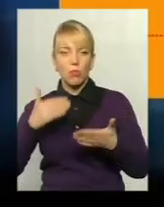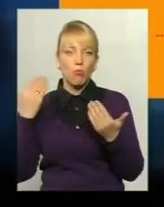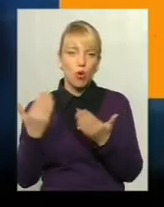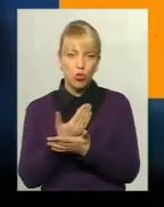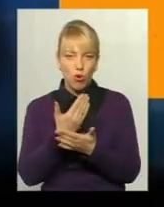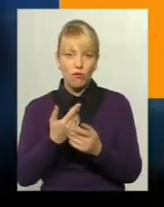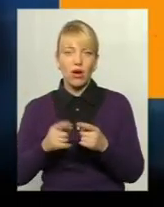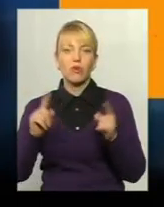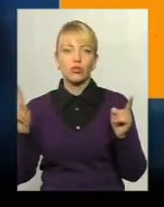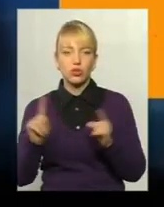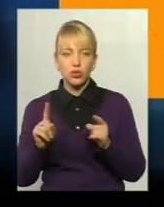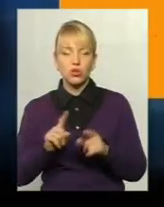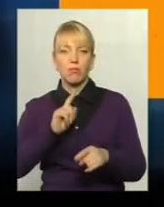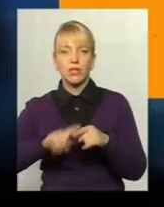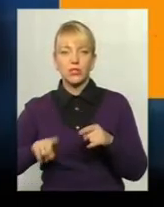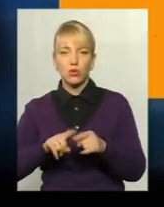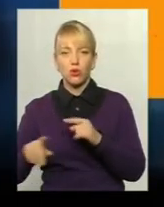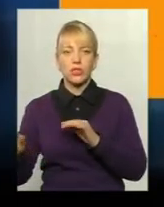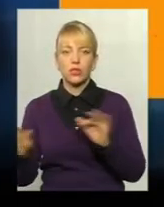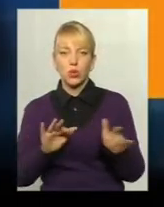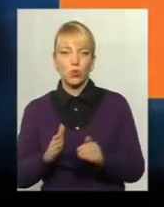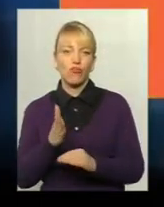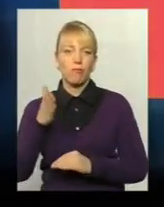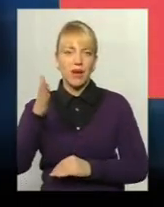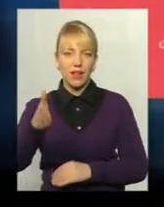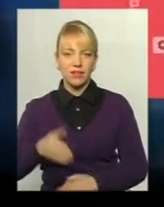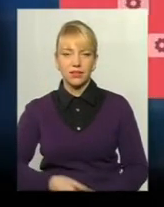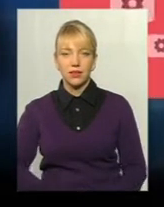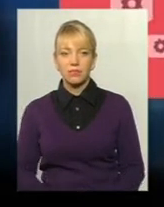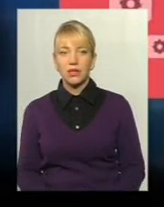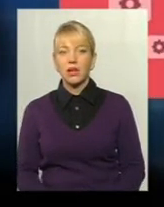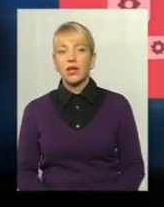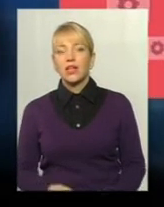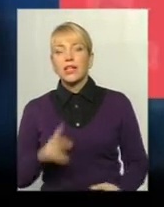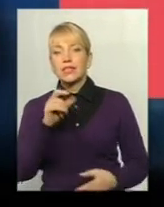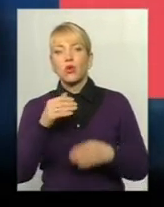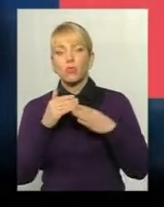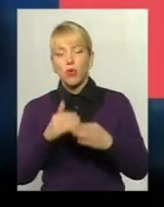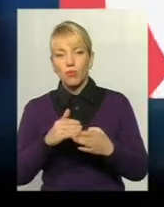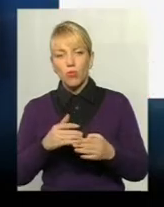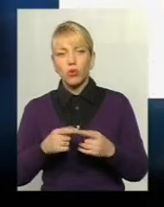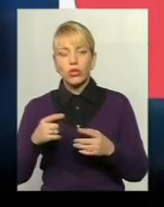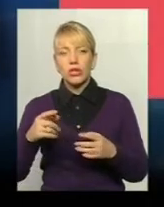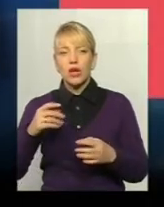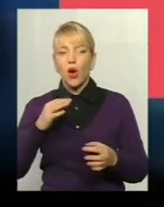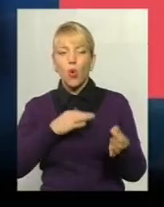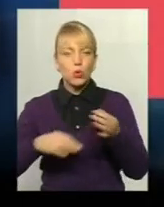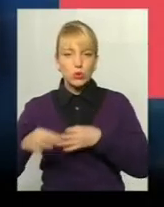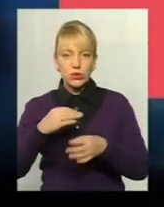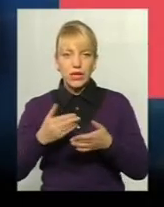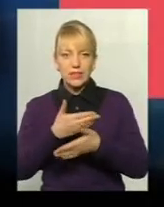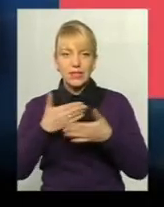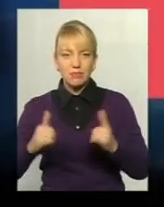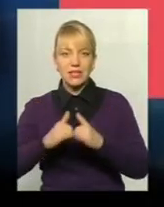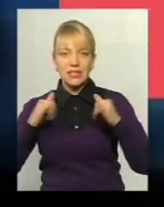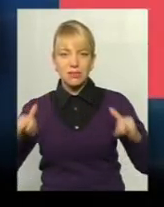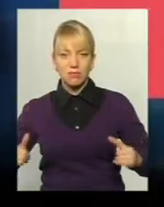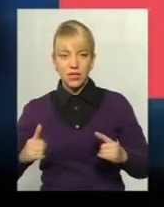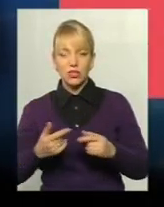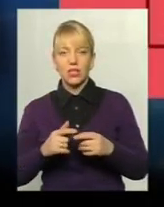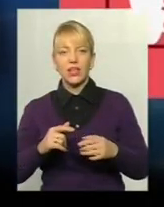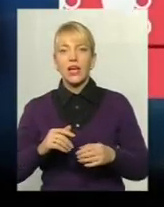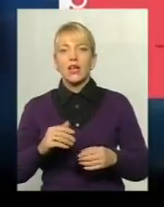аби прискорити рух уперед. З допомогою зовнішніх консультантів ми втричі збільшили дохід